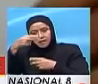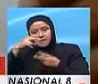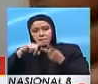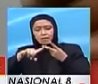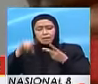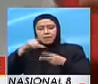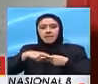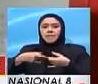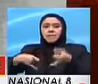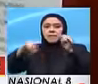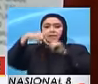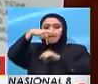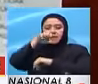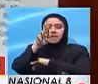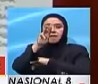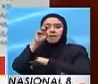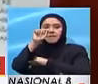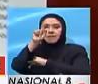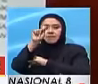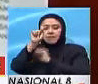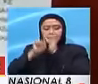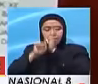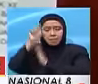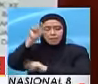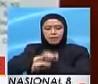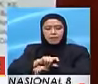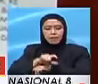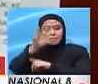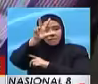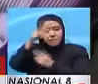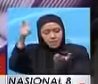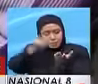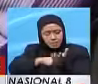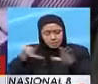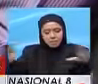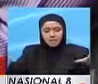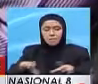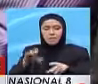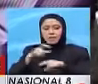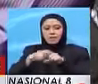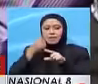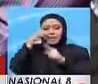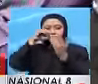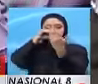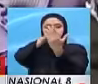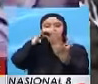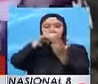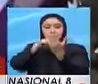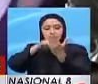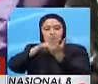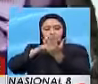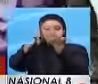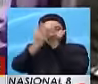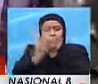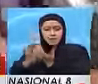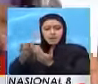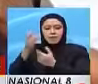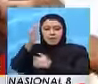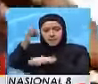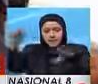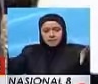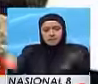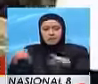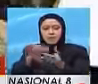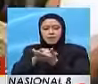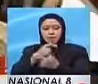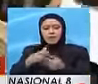Tinggi tiga Laporan polis dibuat di Ibu pejabat polis daerah Seberang Perai Tengah sebagai membantah himpunan itu ketua menteri Pulau Pinang yang juga